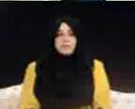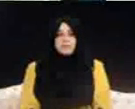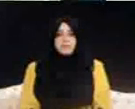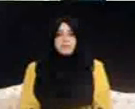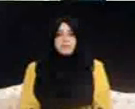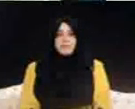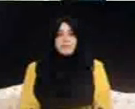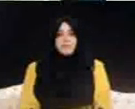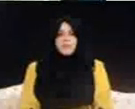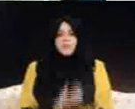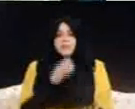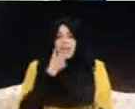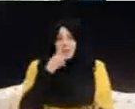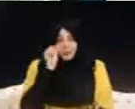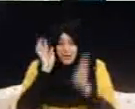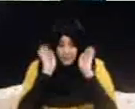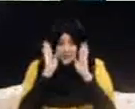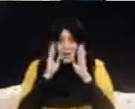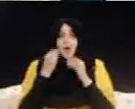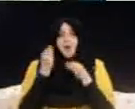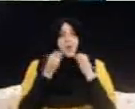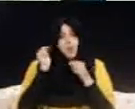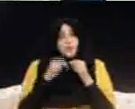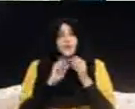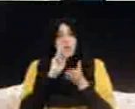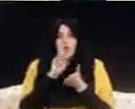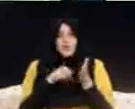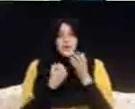هكا ويصلي بها، قيسها غير فما ويصلي.